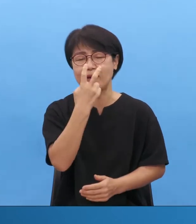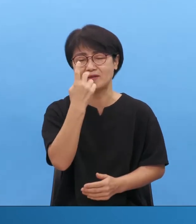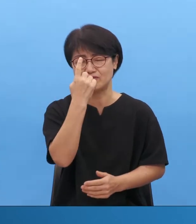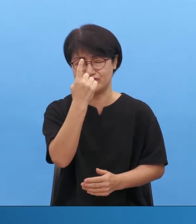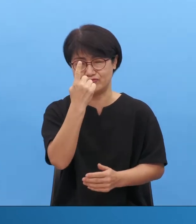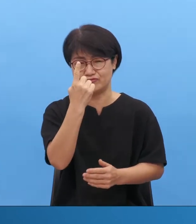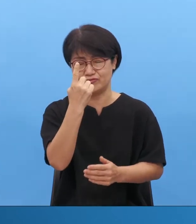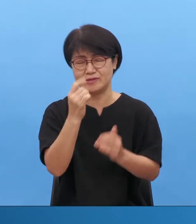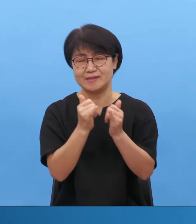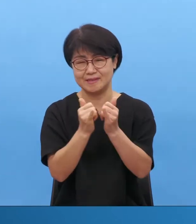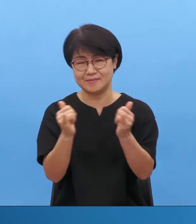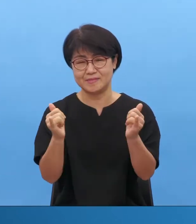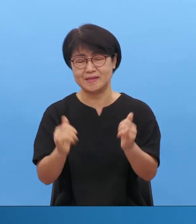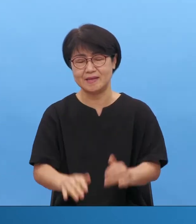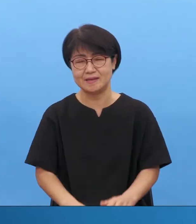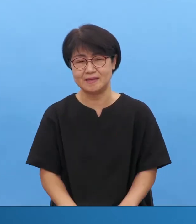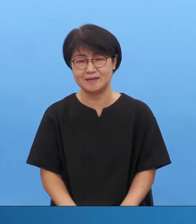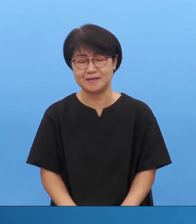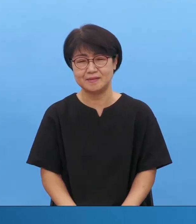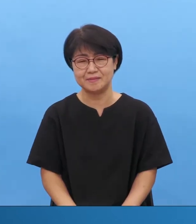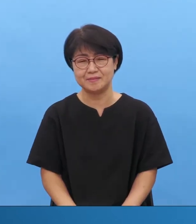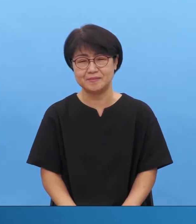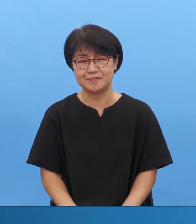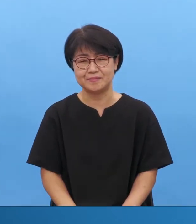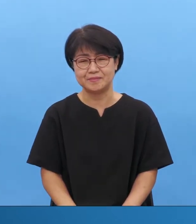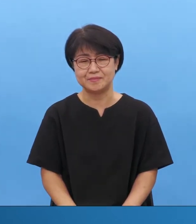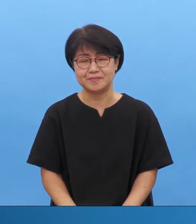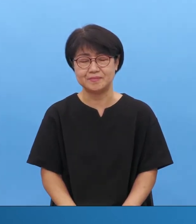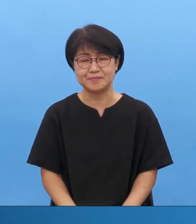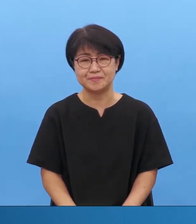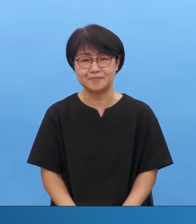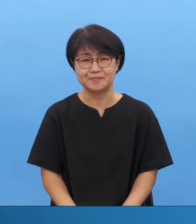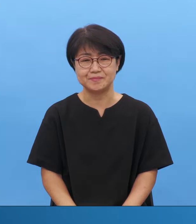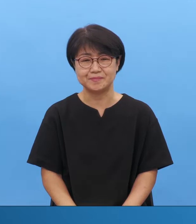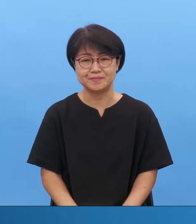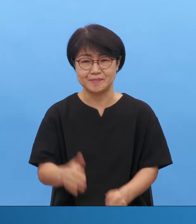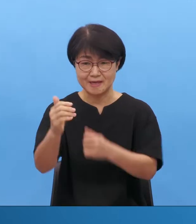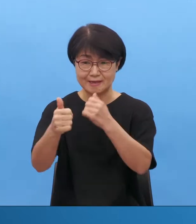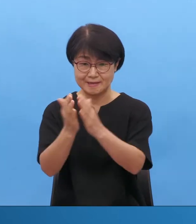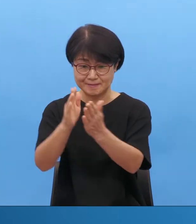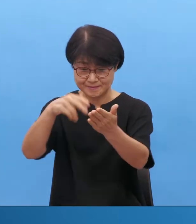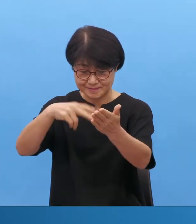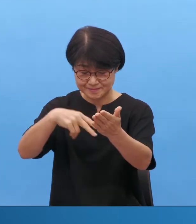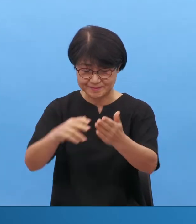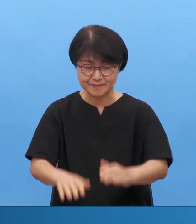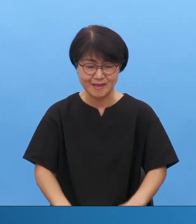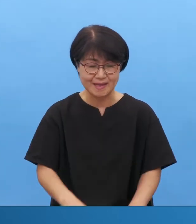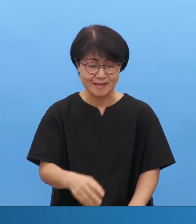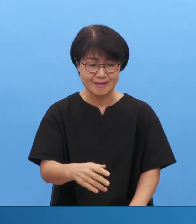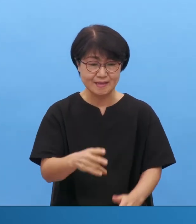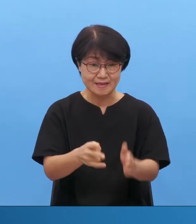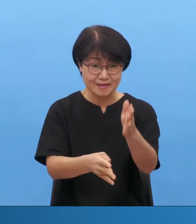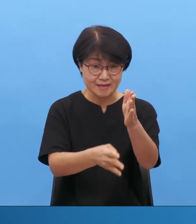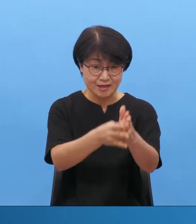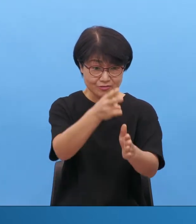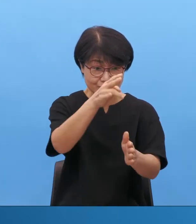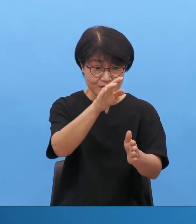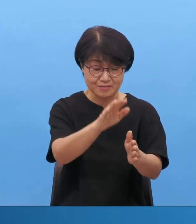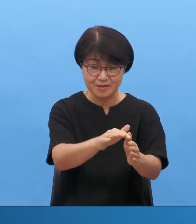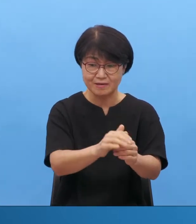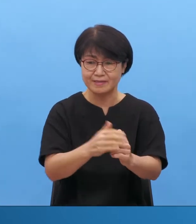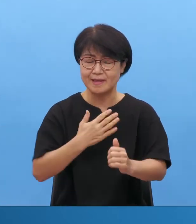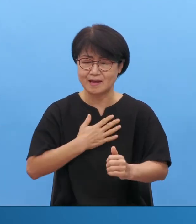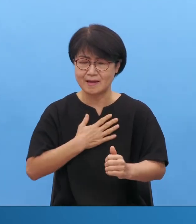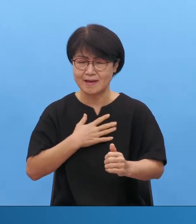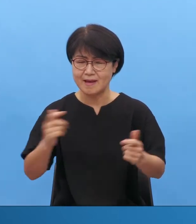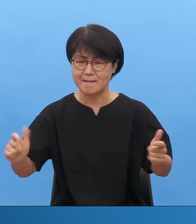the watchman. 그래서 보면은 예루살렘이여 내가 성벽 위에 파수꾼을 세우고 그들로 하여금